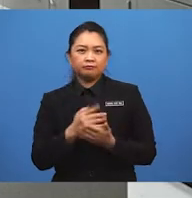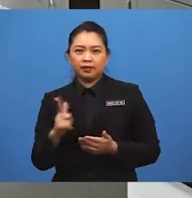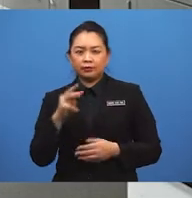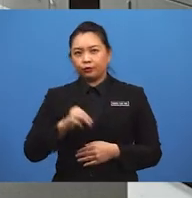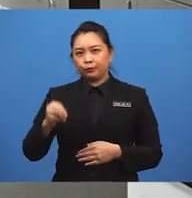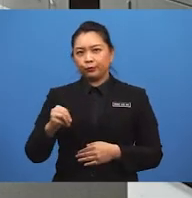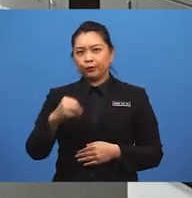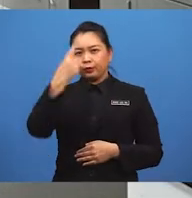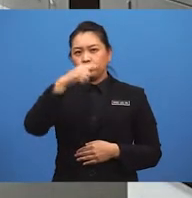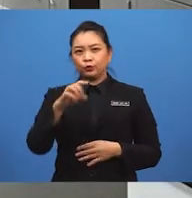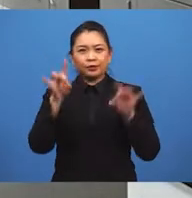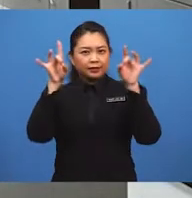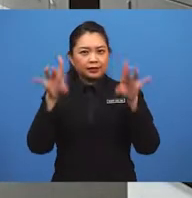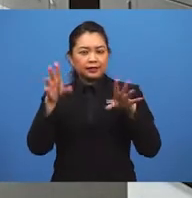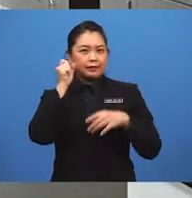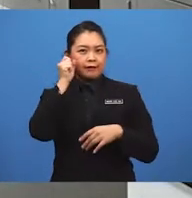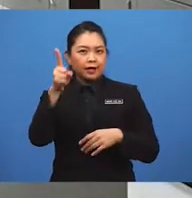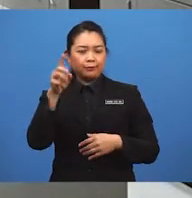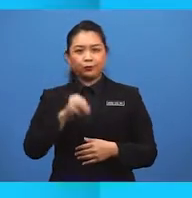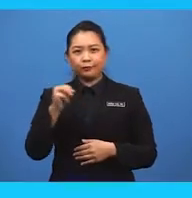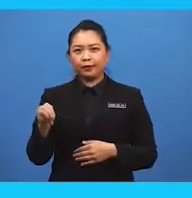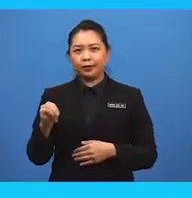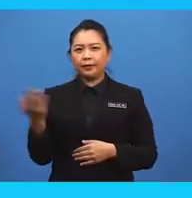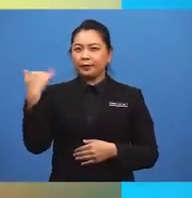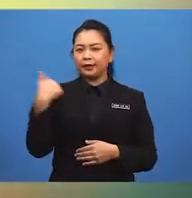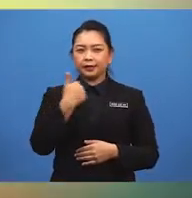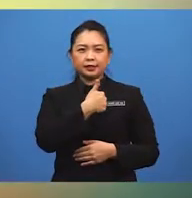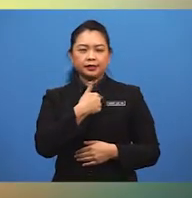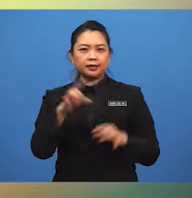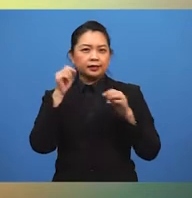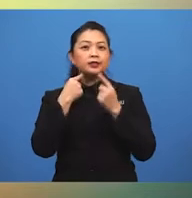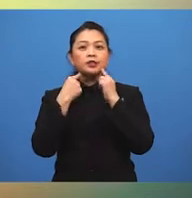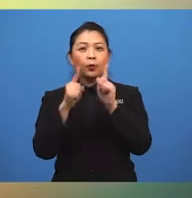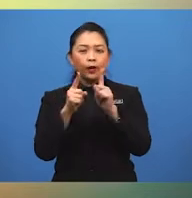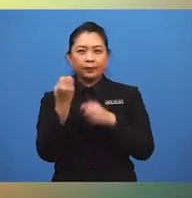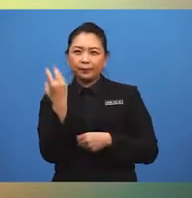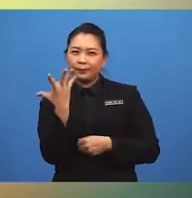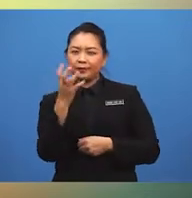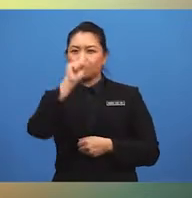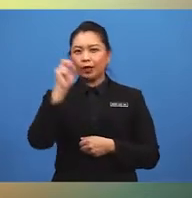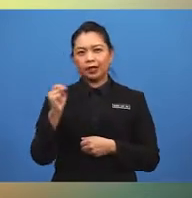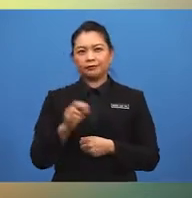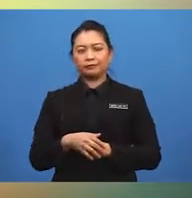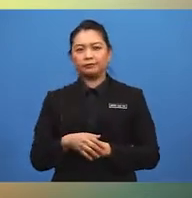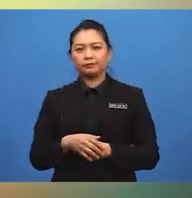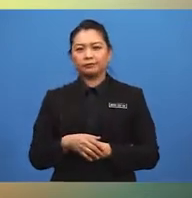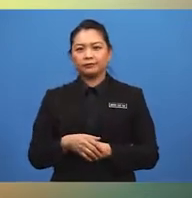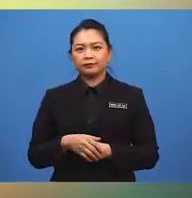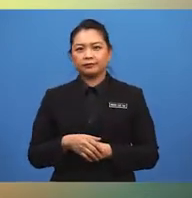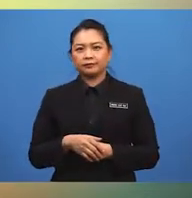Baiklah murid-murid, untuk menguji kefahaman murid-murid, mari kita cuba jawab beberapa soalan.